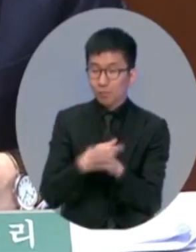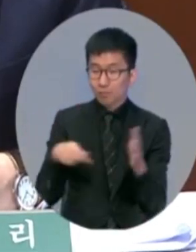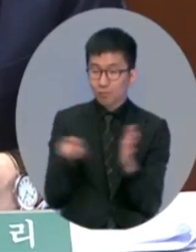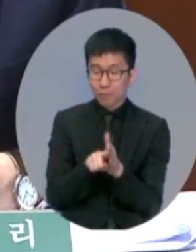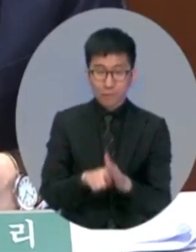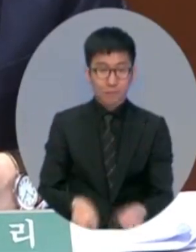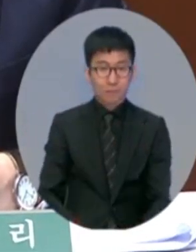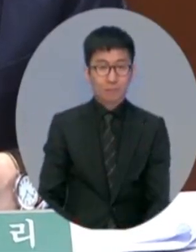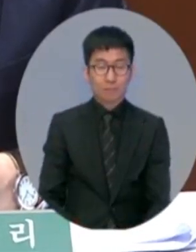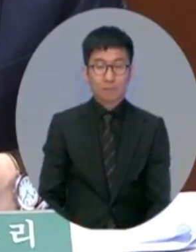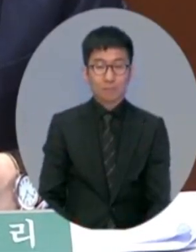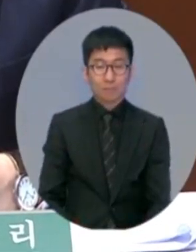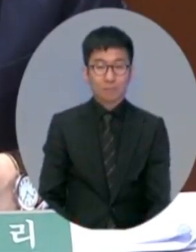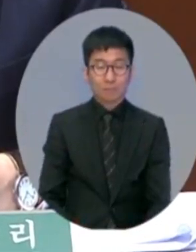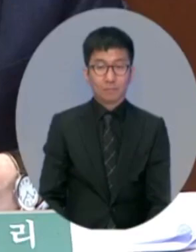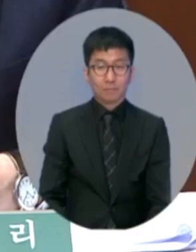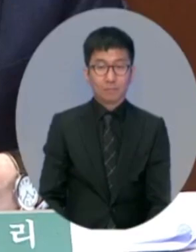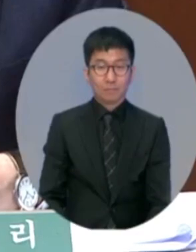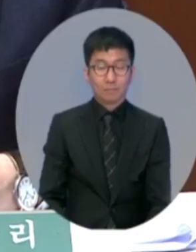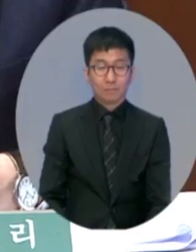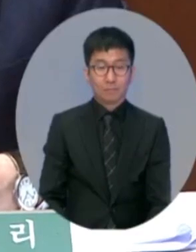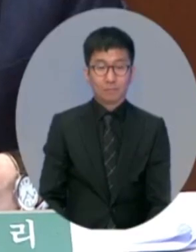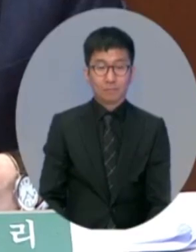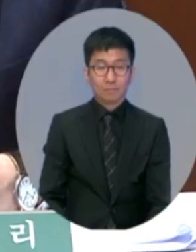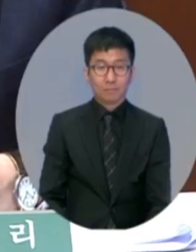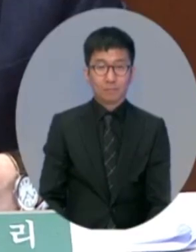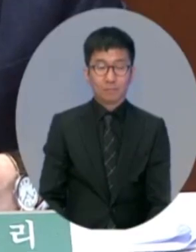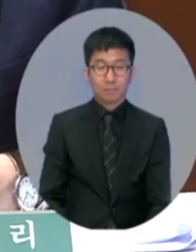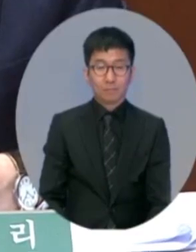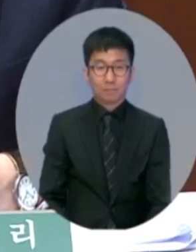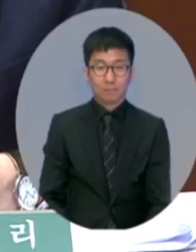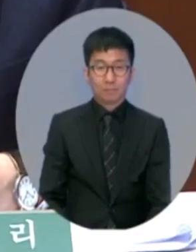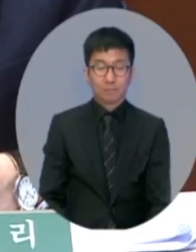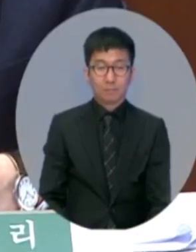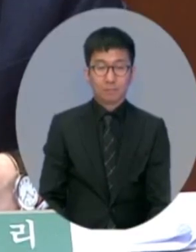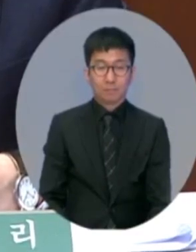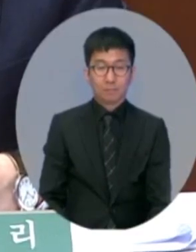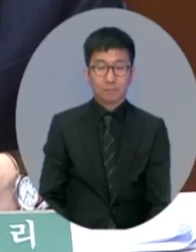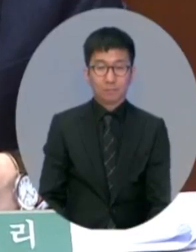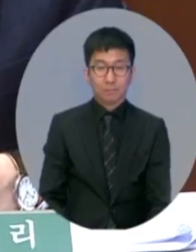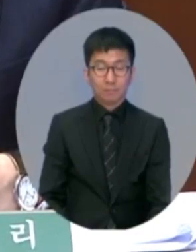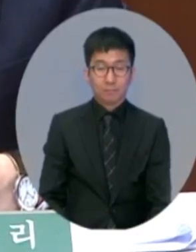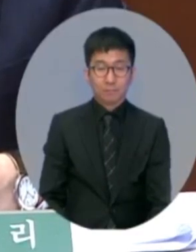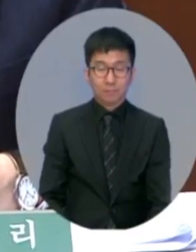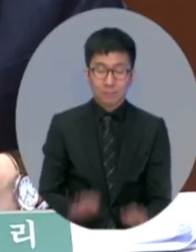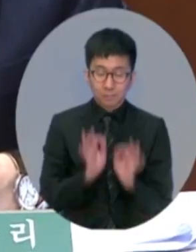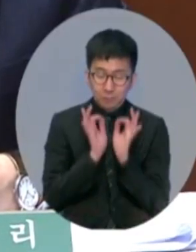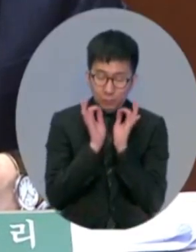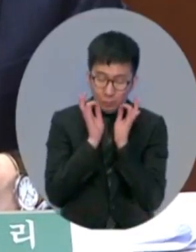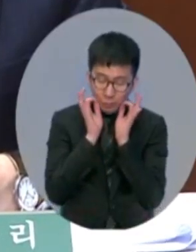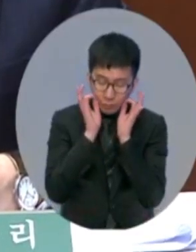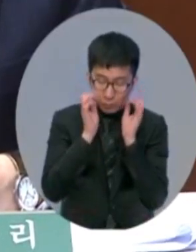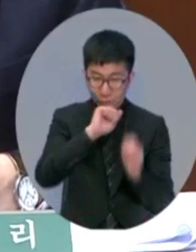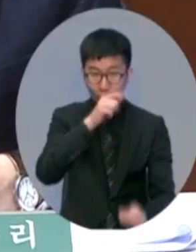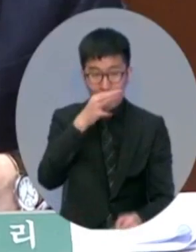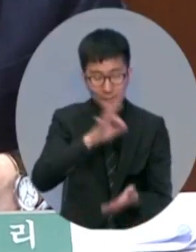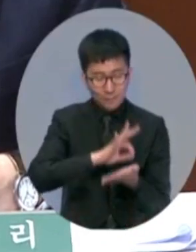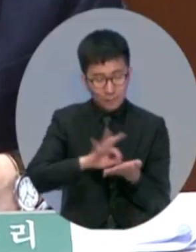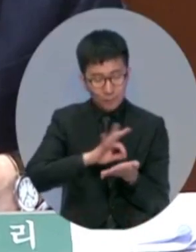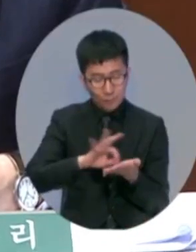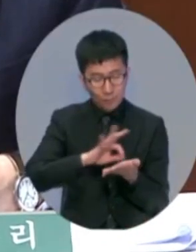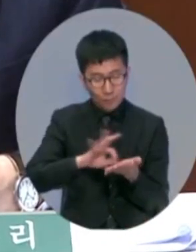성공시키기 위한 그러한 그 계획의 검토와 또 예산의 검토에